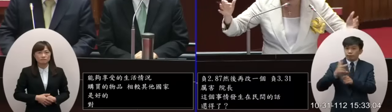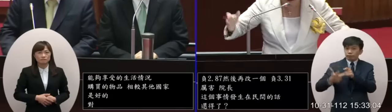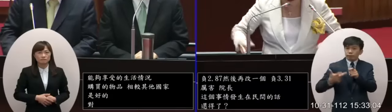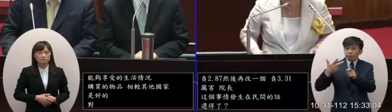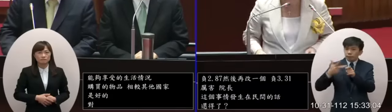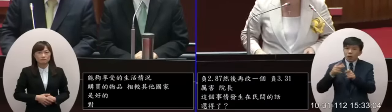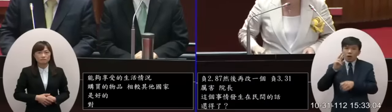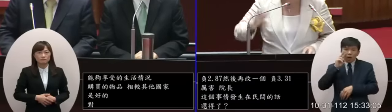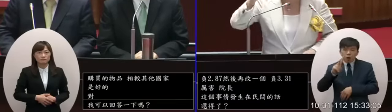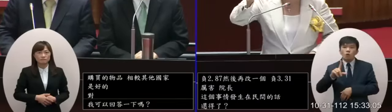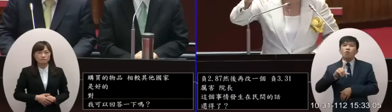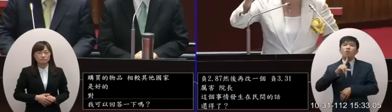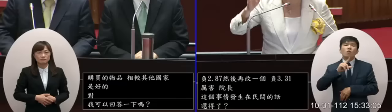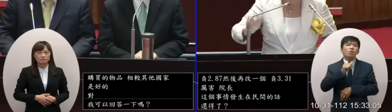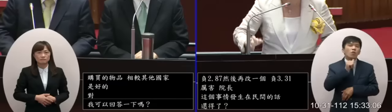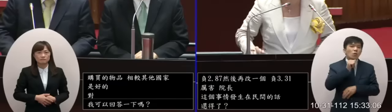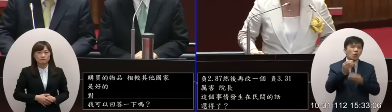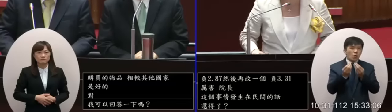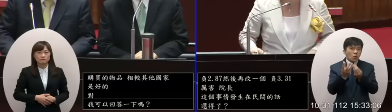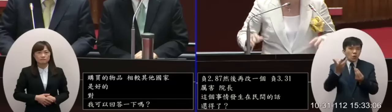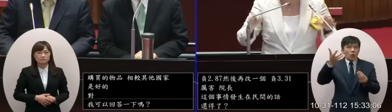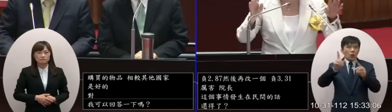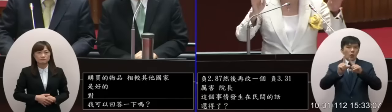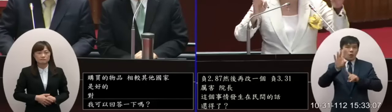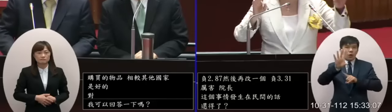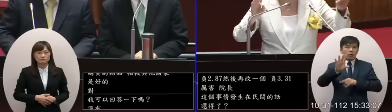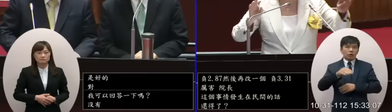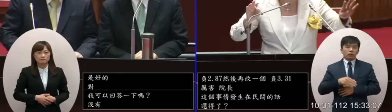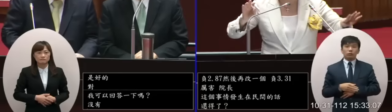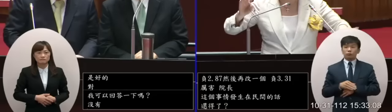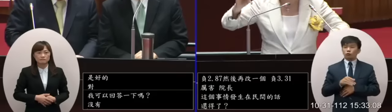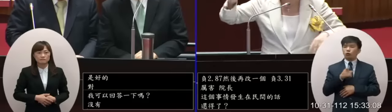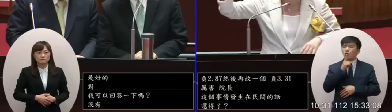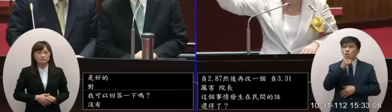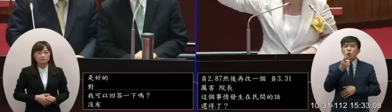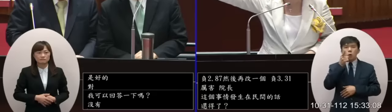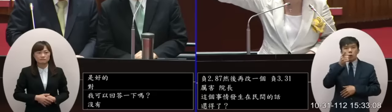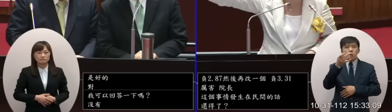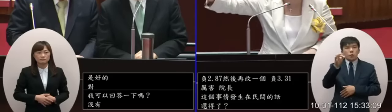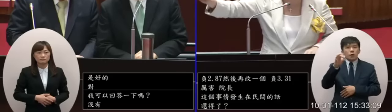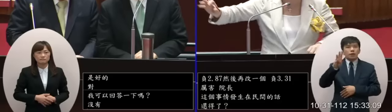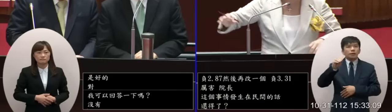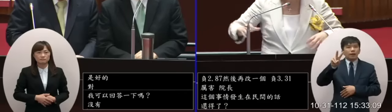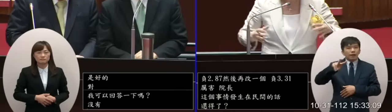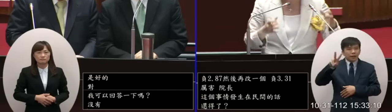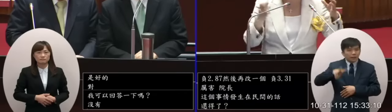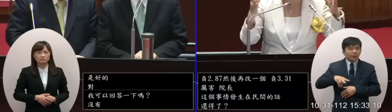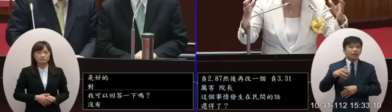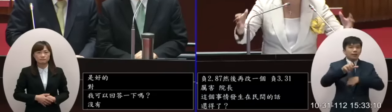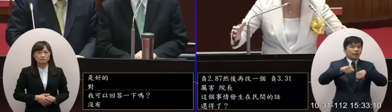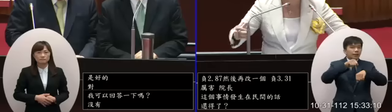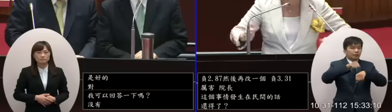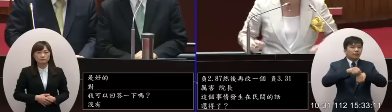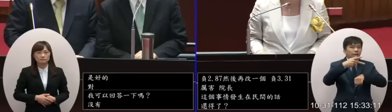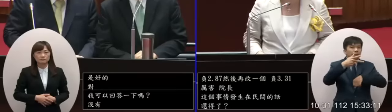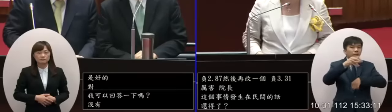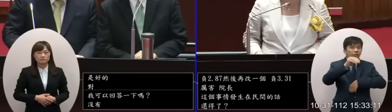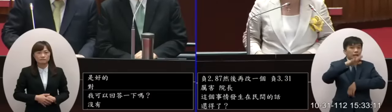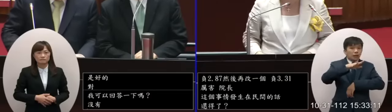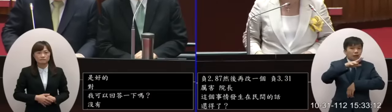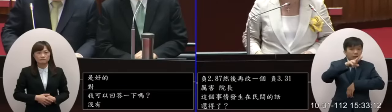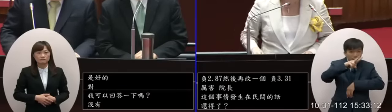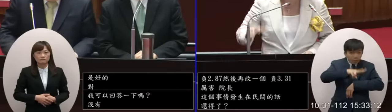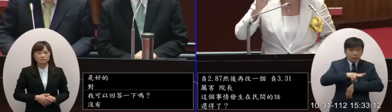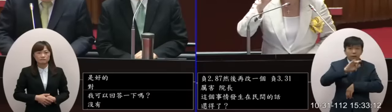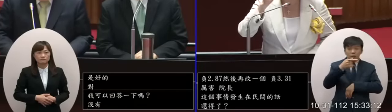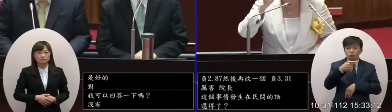距持续扩大。你刚前面提到的是说，哎，我们虽然是42,000啊，新加坡是72,000啊，但是他能够购买力，他是